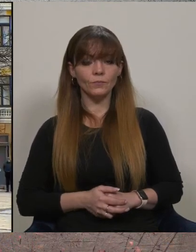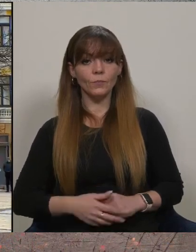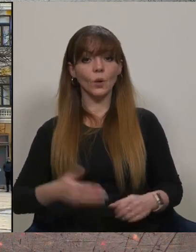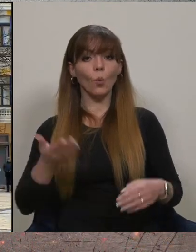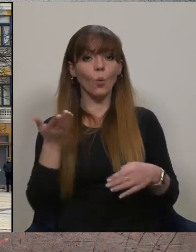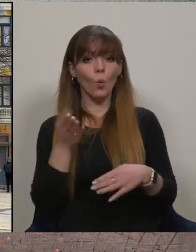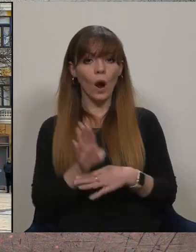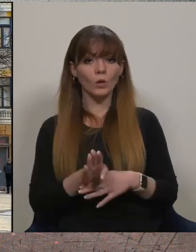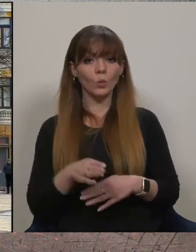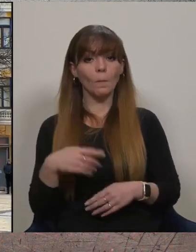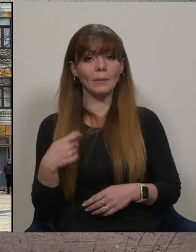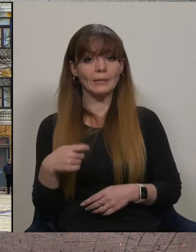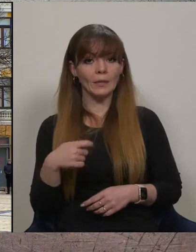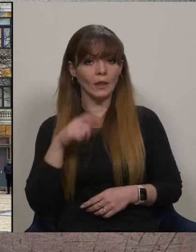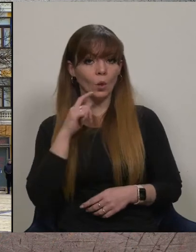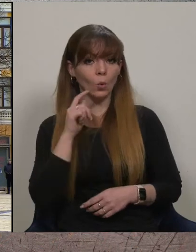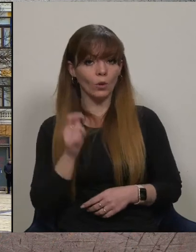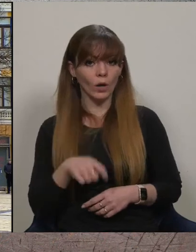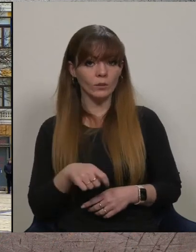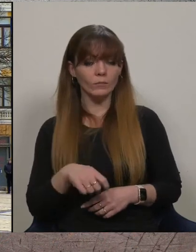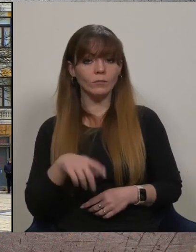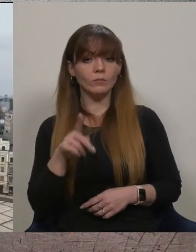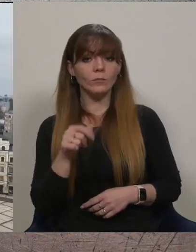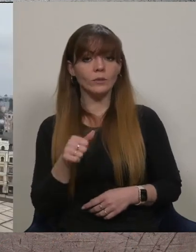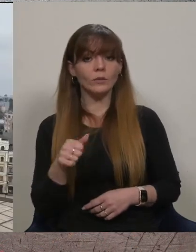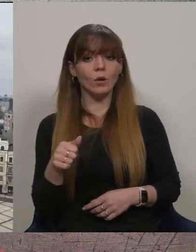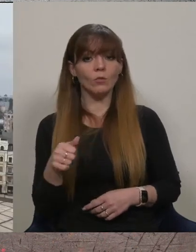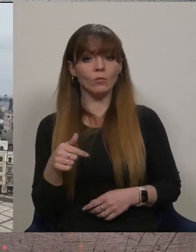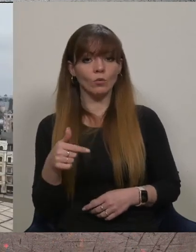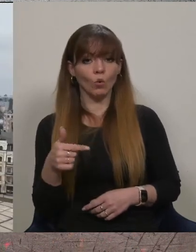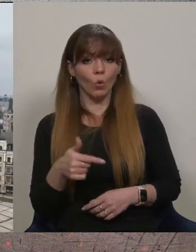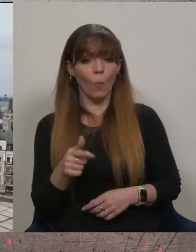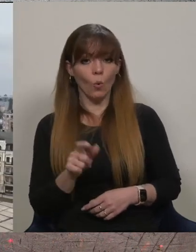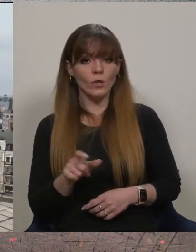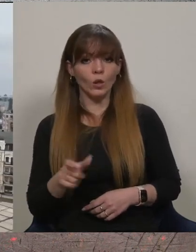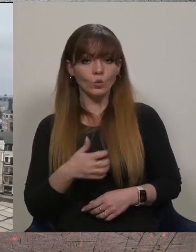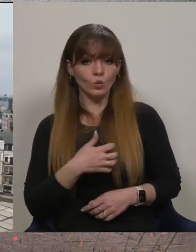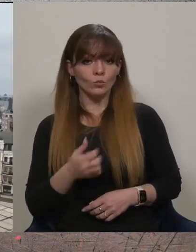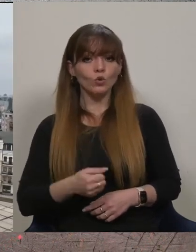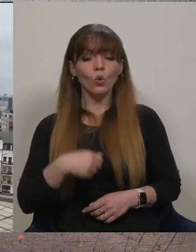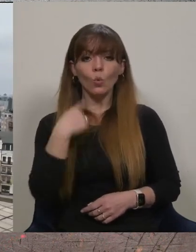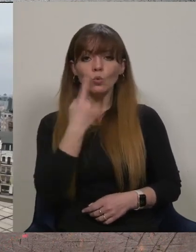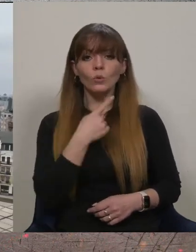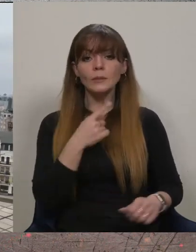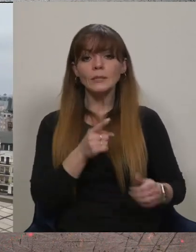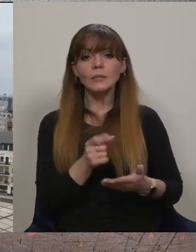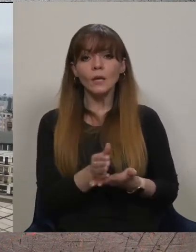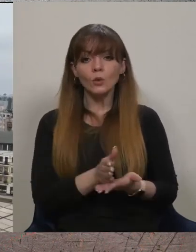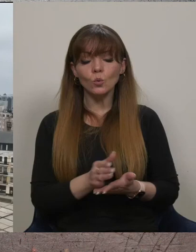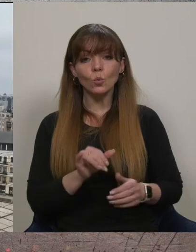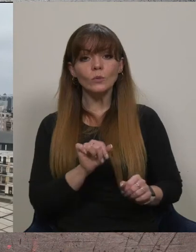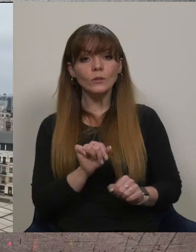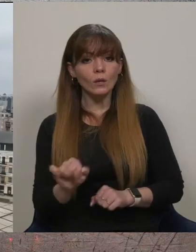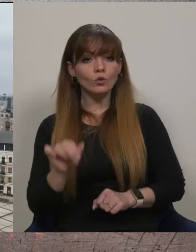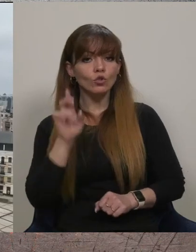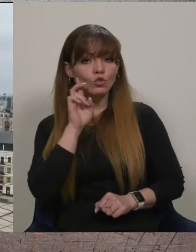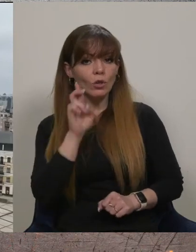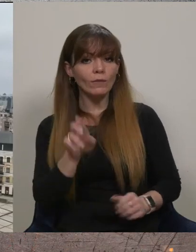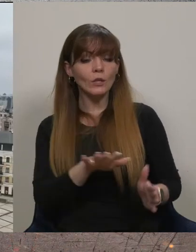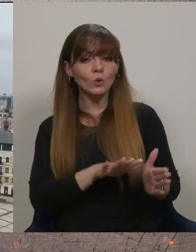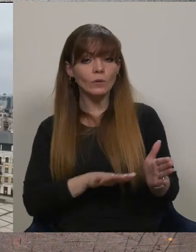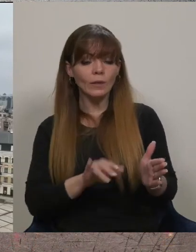Указом президента України за громадянську мужність, особисті заслуги у захисті державного суверенітету